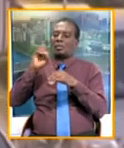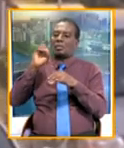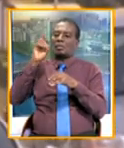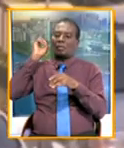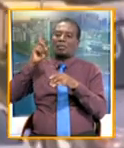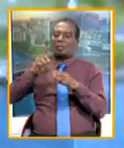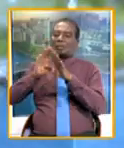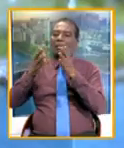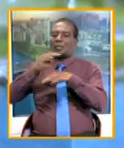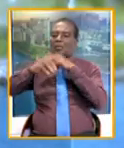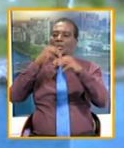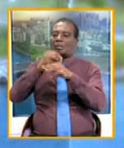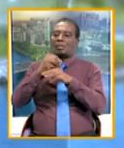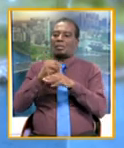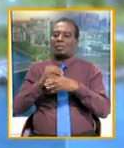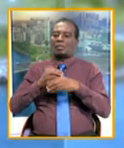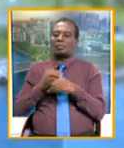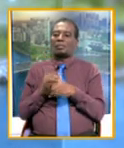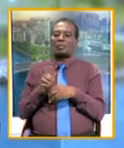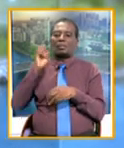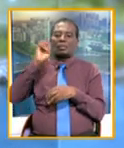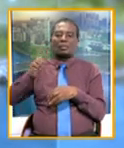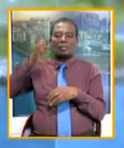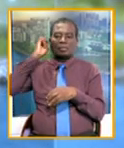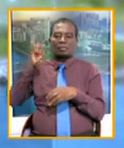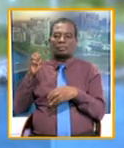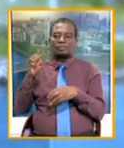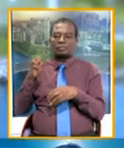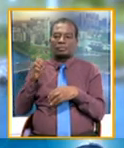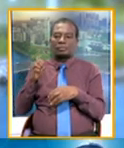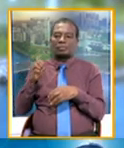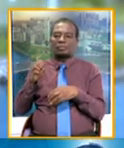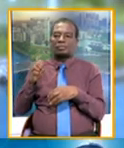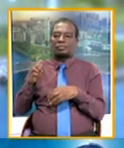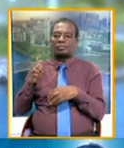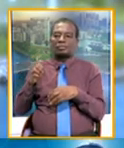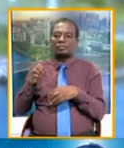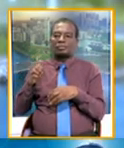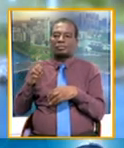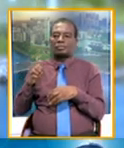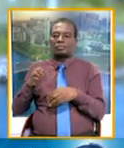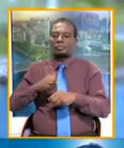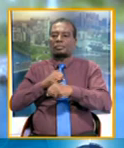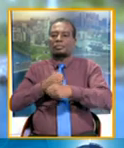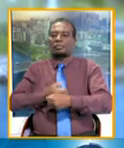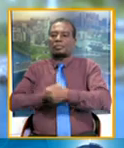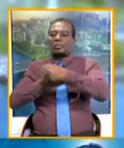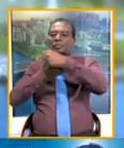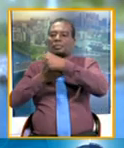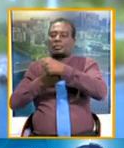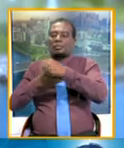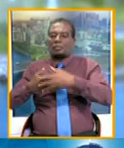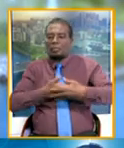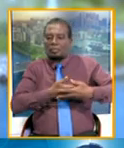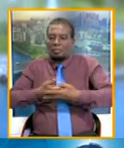ouverte sur le monde. Elle était la nounou d'un bébé à Niama, au nord d'Abidjan. Elle était chargée